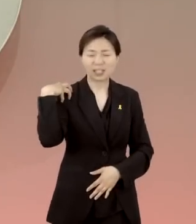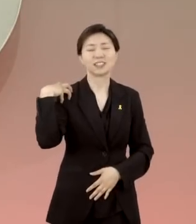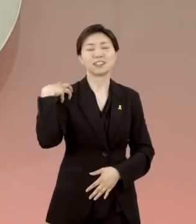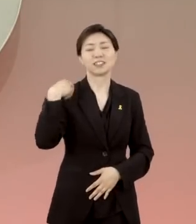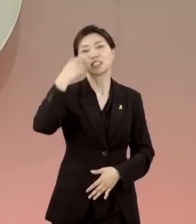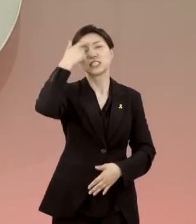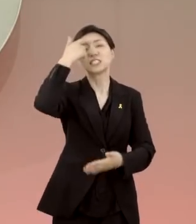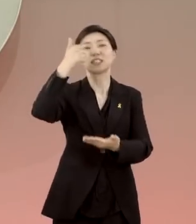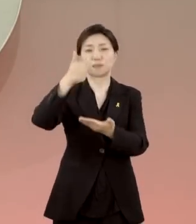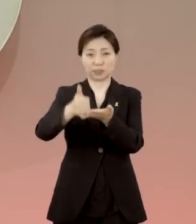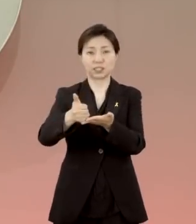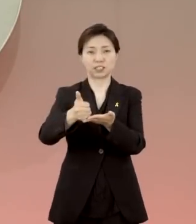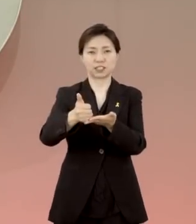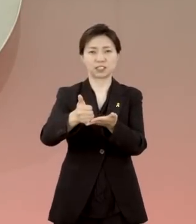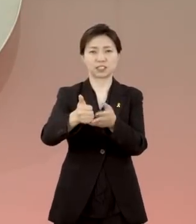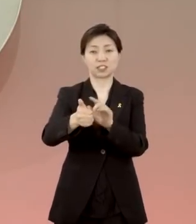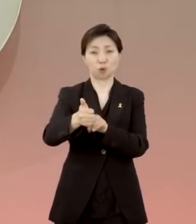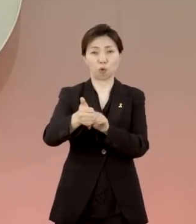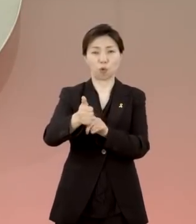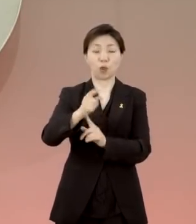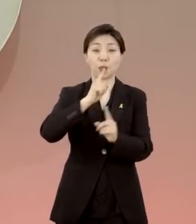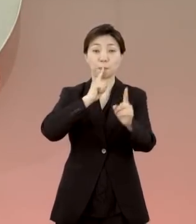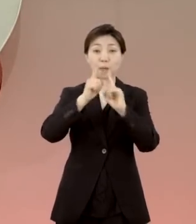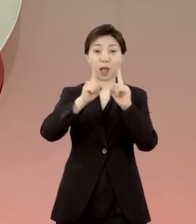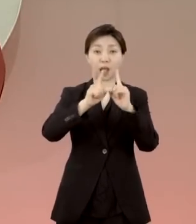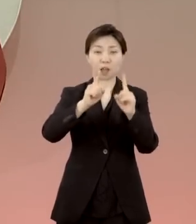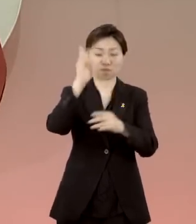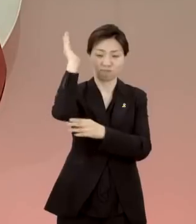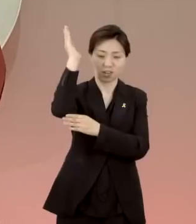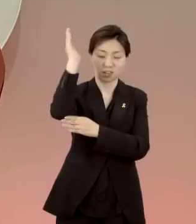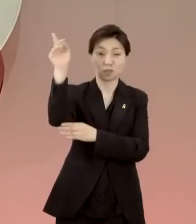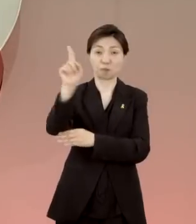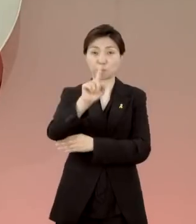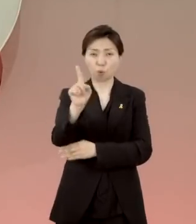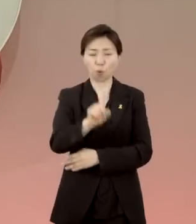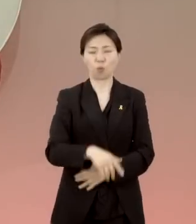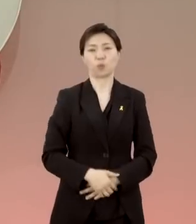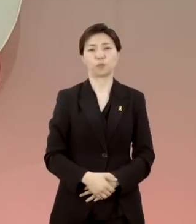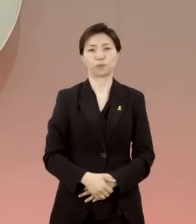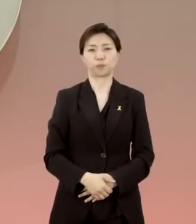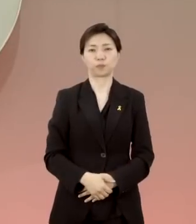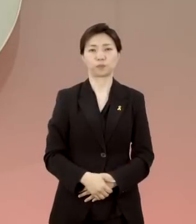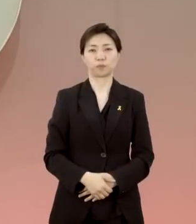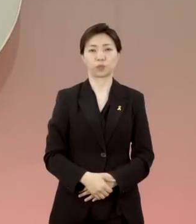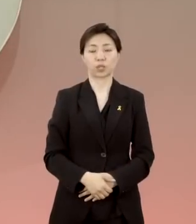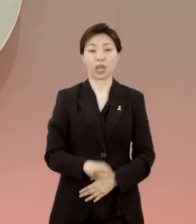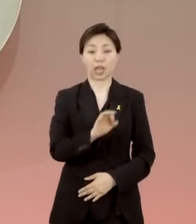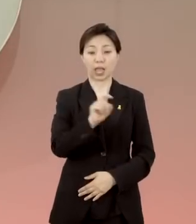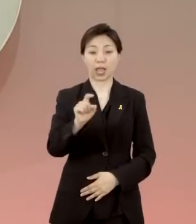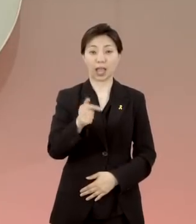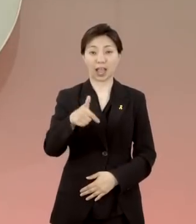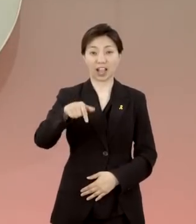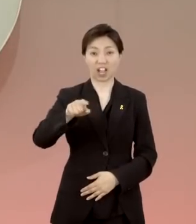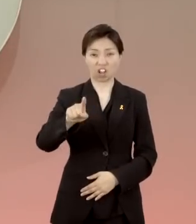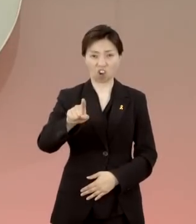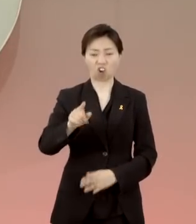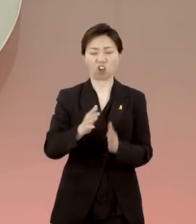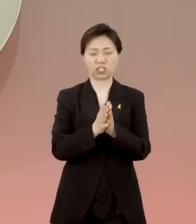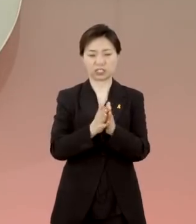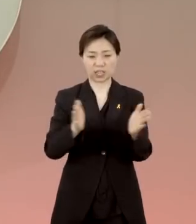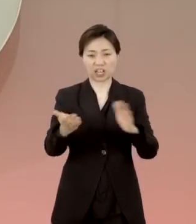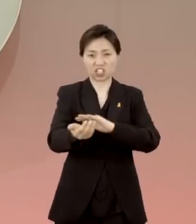관리하는 윤아 스님이 그때 안거에 들어가면서 수많은 대중심들 앞에서